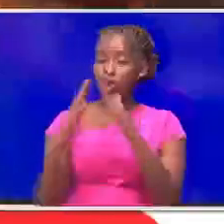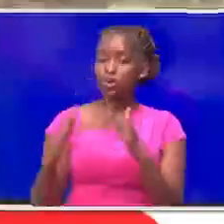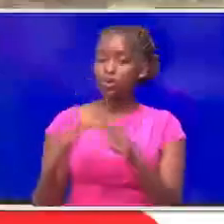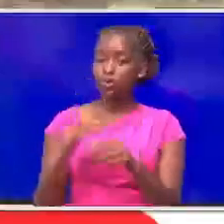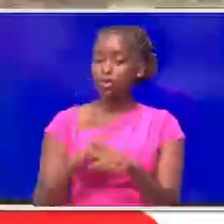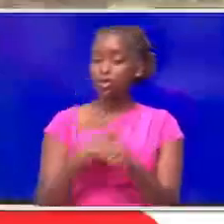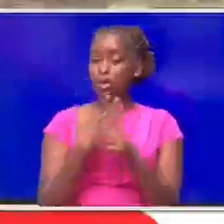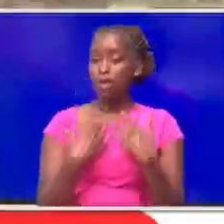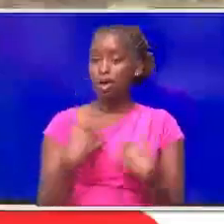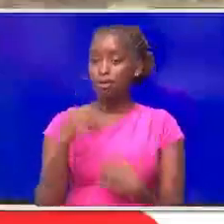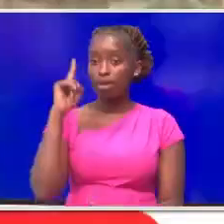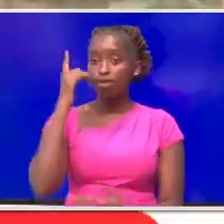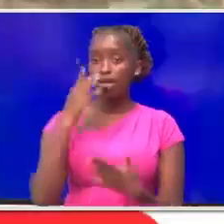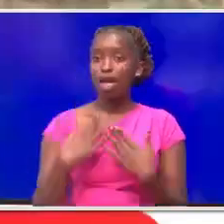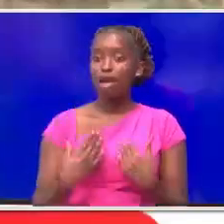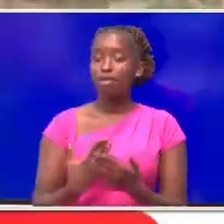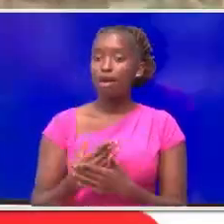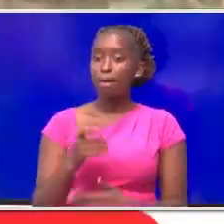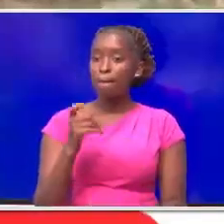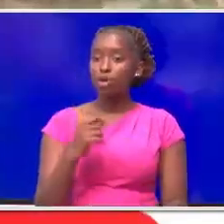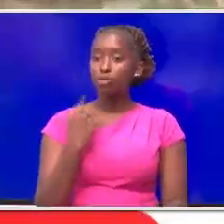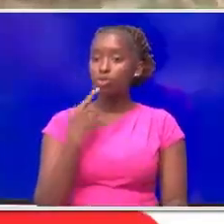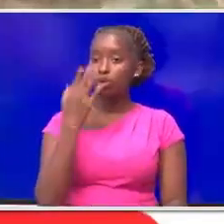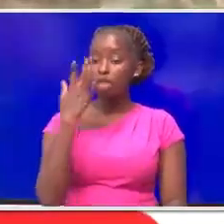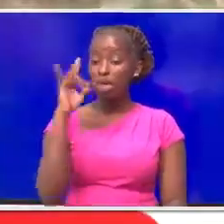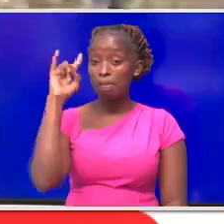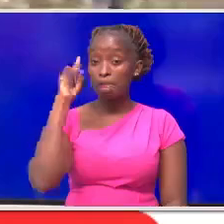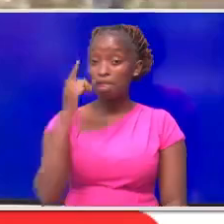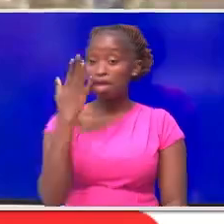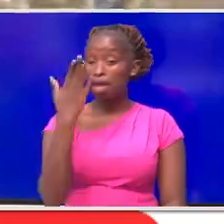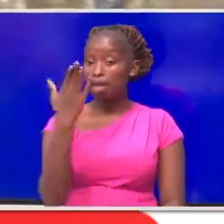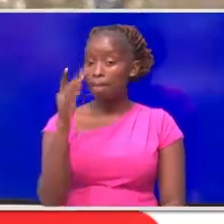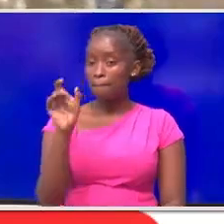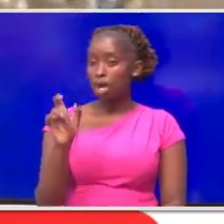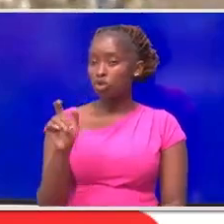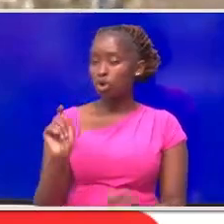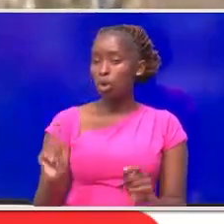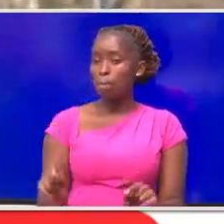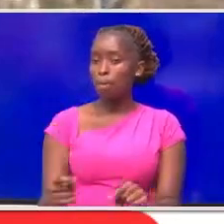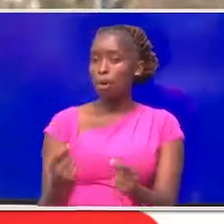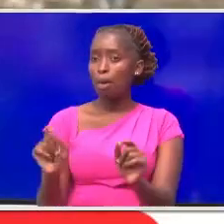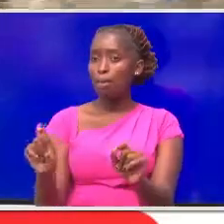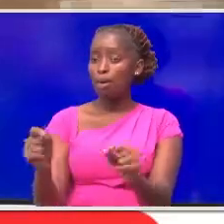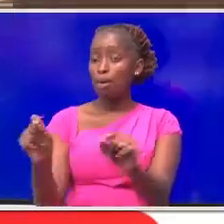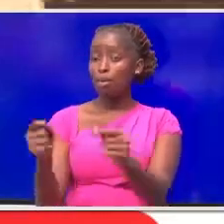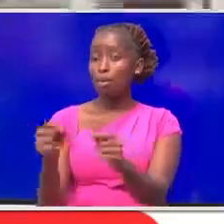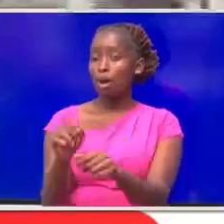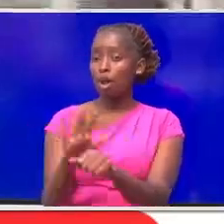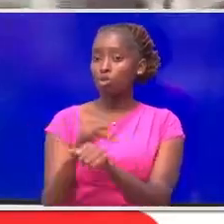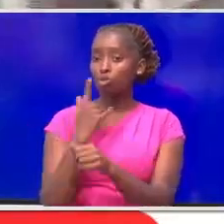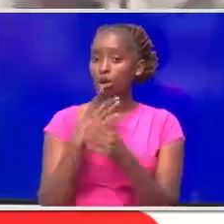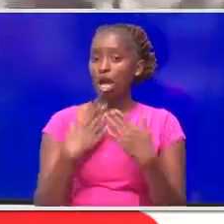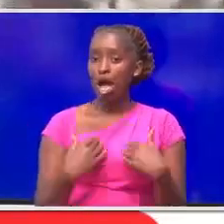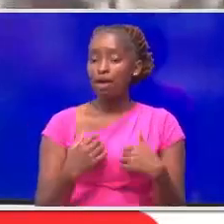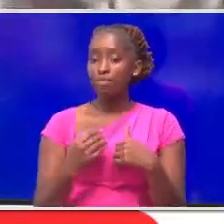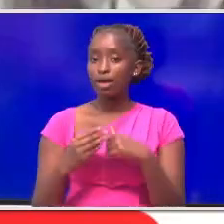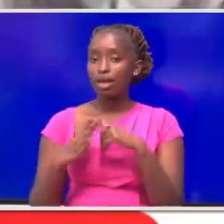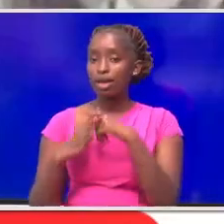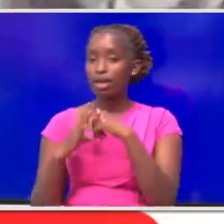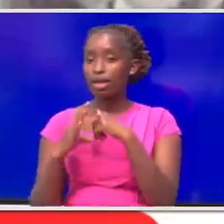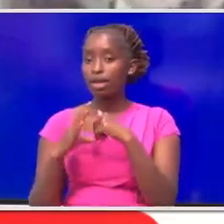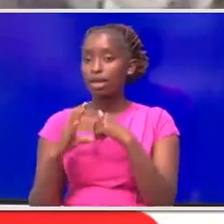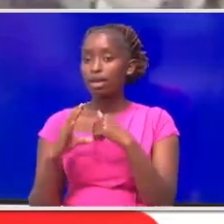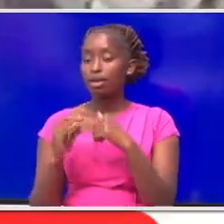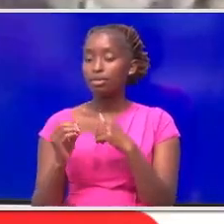ya ajuza wanayedai ni mchawi. Huku wengi walio na miaka kati ya 60 hadi 100 washukiwa kujihusisha